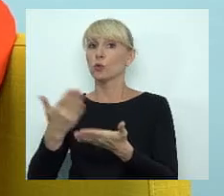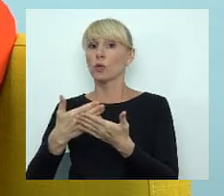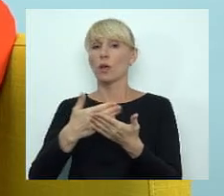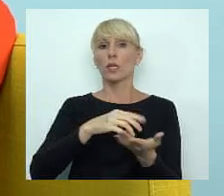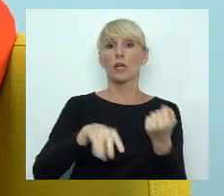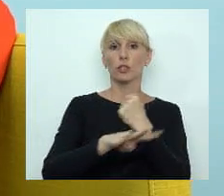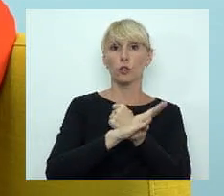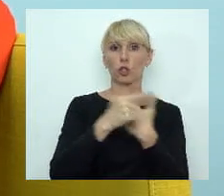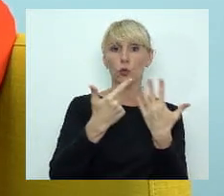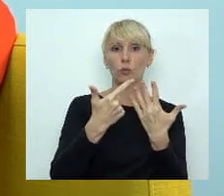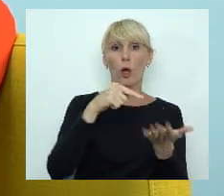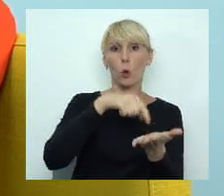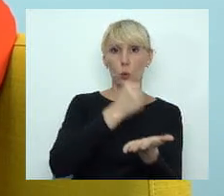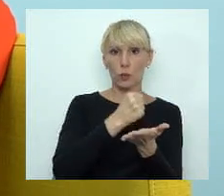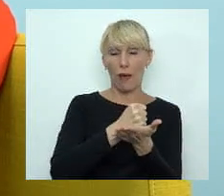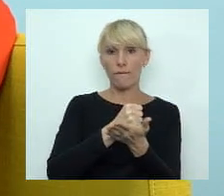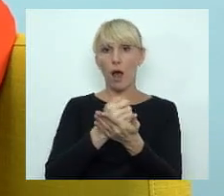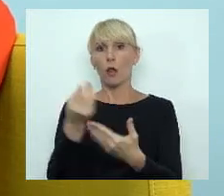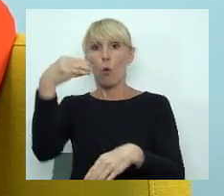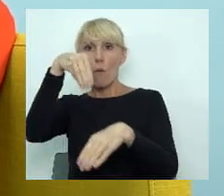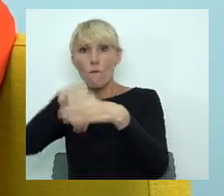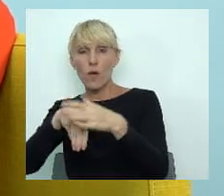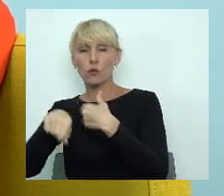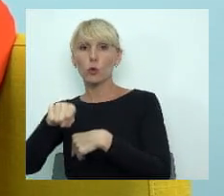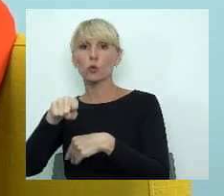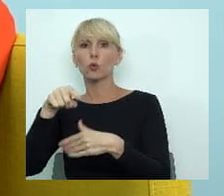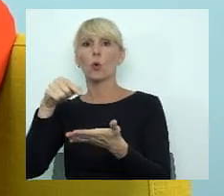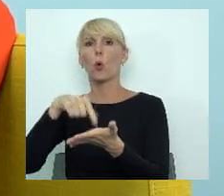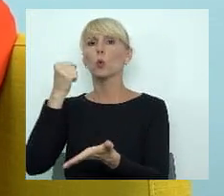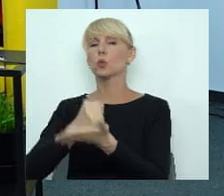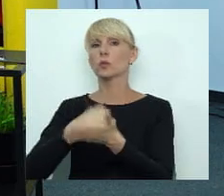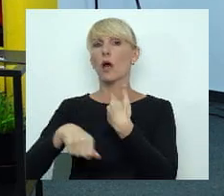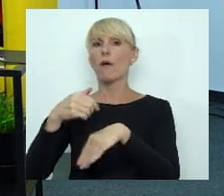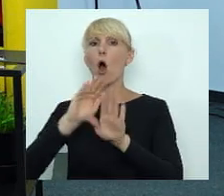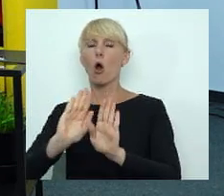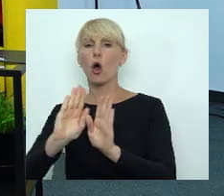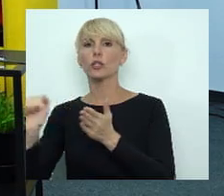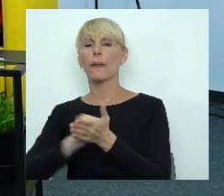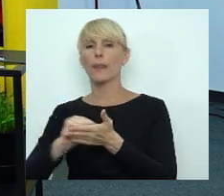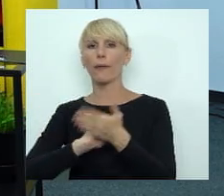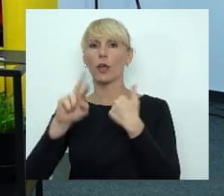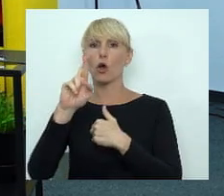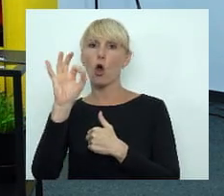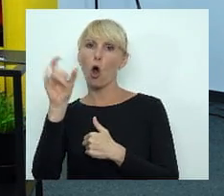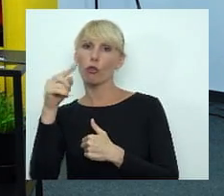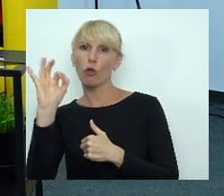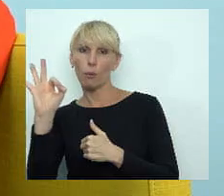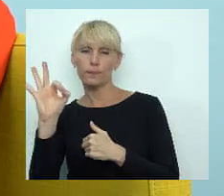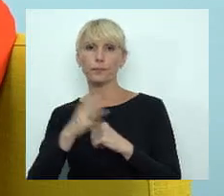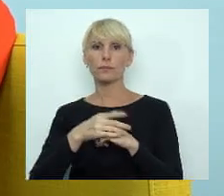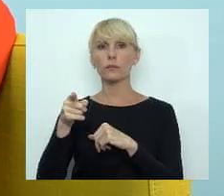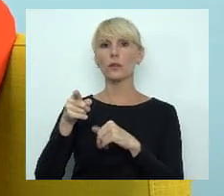ustawy z 97 roku weszło rozporządzenie unijne o ochronie danych. Jaka jest różnica? Ustawa o ochronie